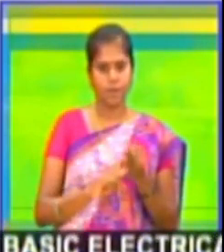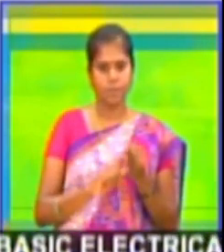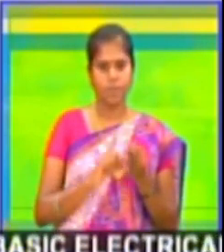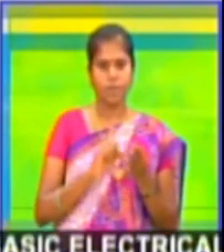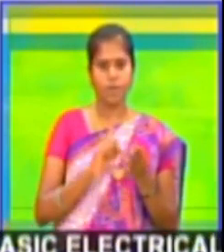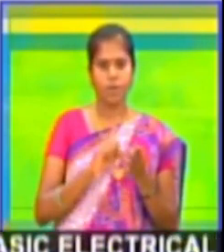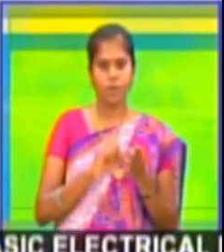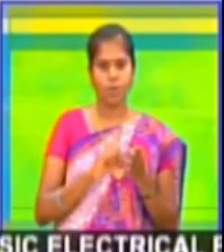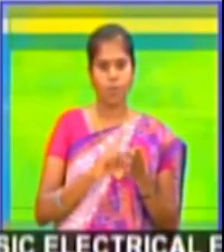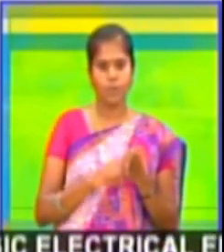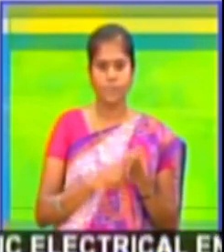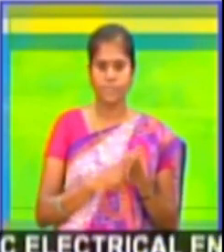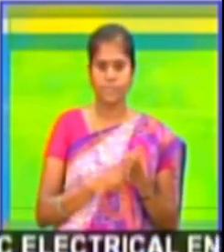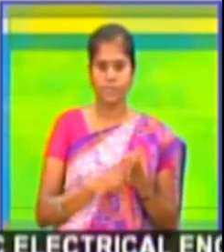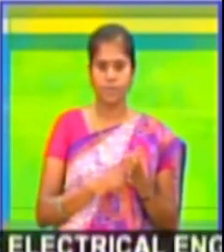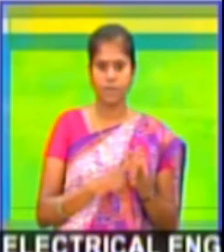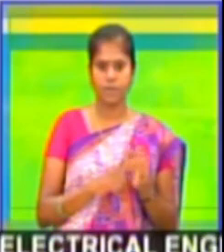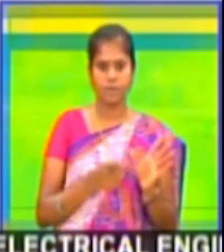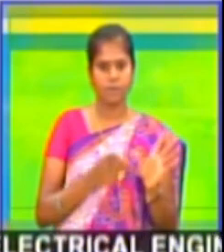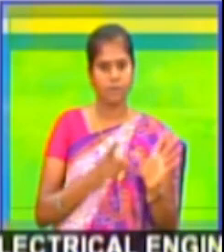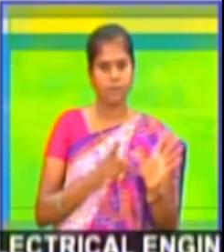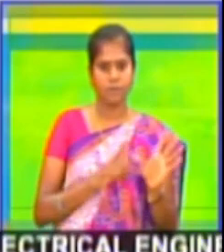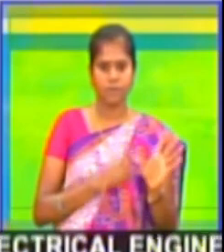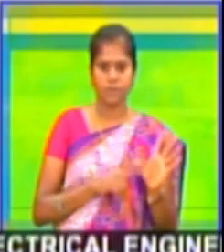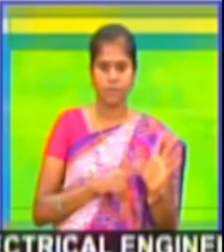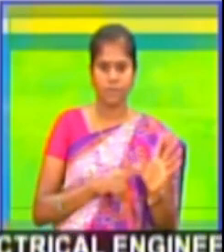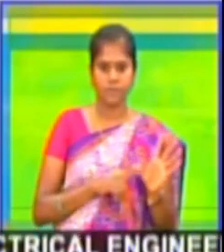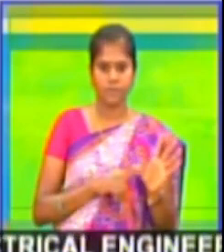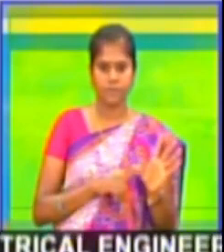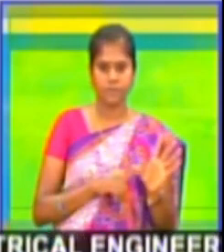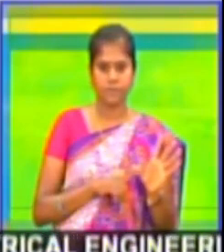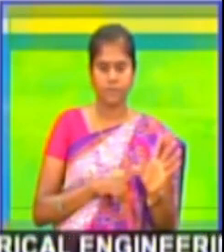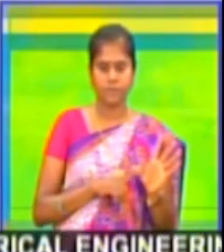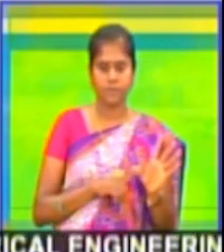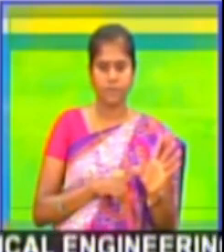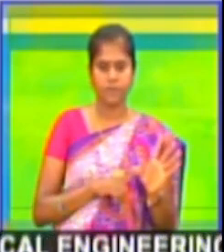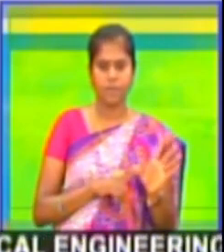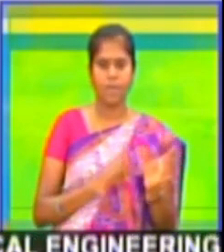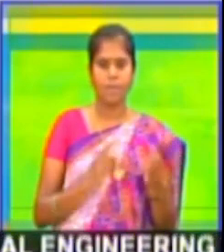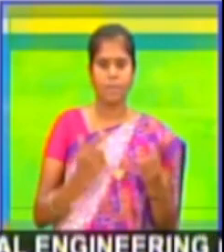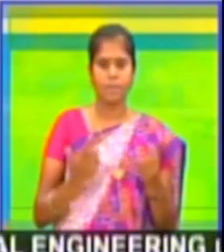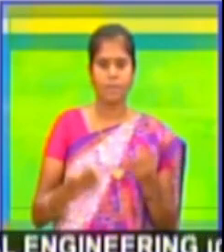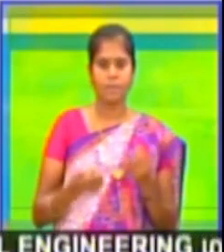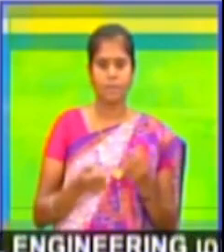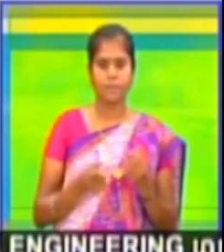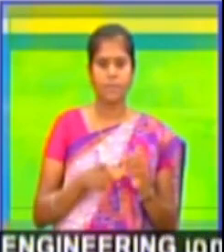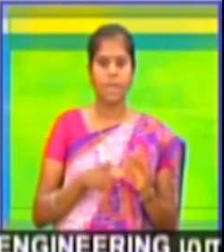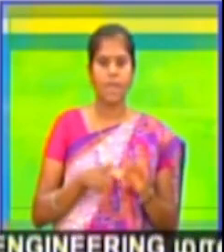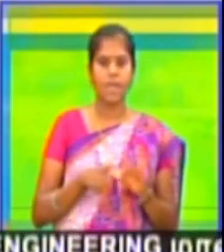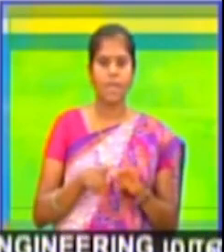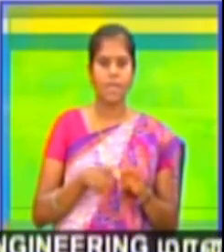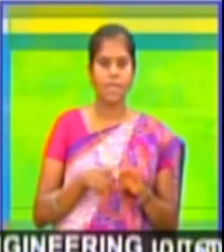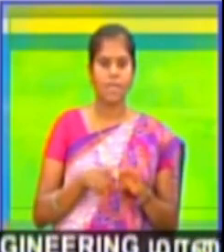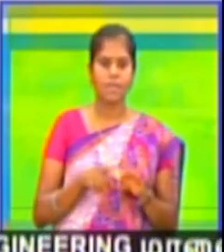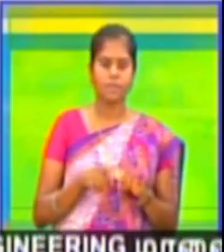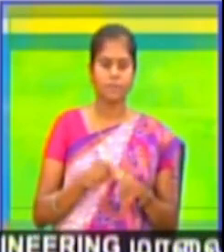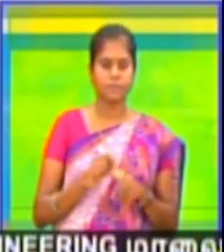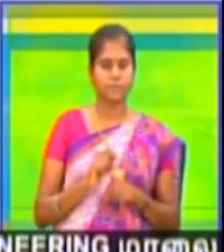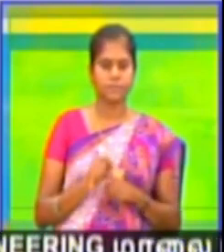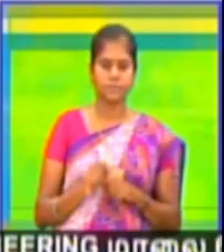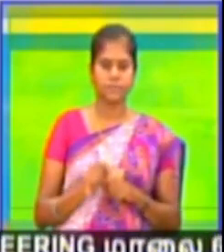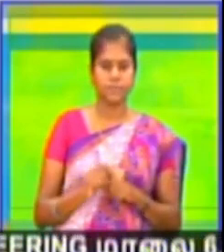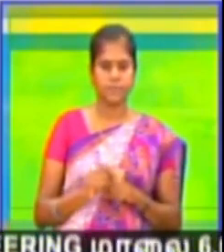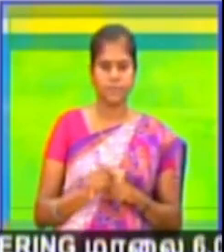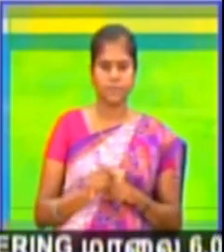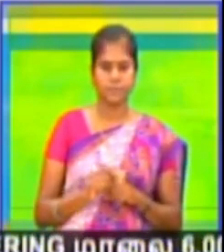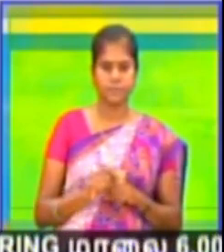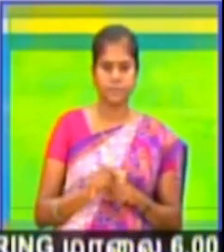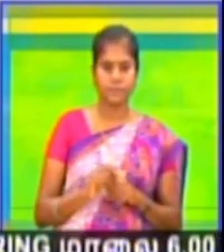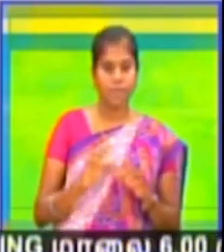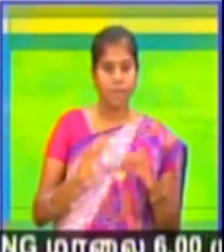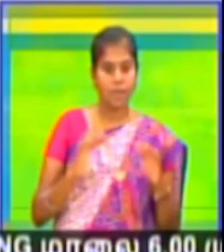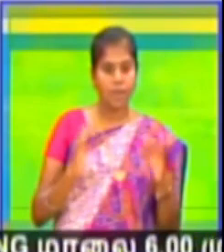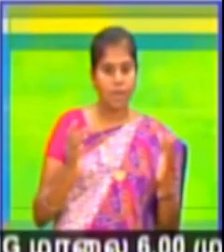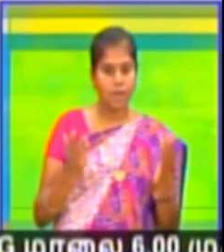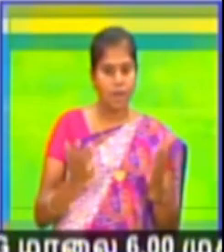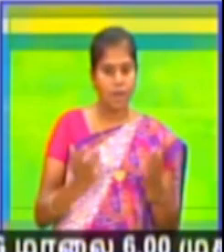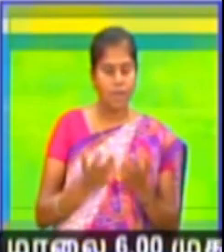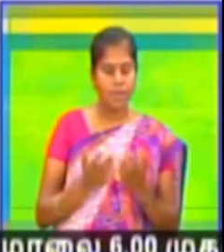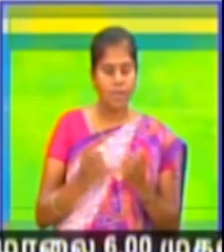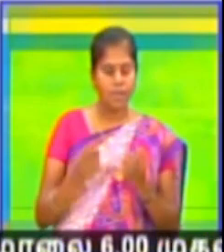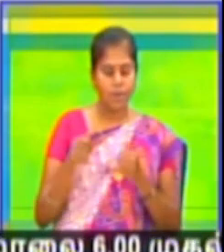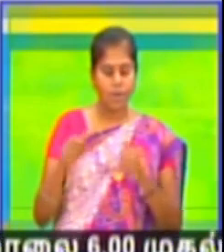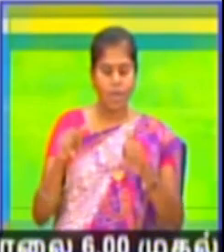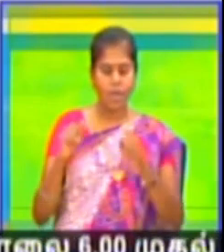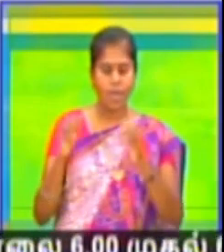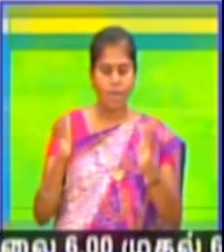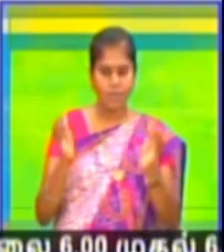பனாமா, கோஸ்டாரிக்கா, எல்சால்வடார் மற்றும் டெலிஸ் ஆகிய நாடுகளை கொண்ட பகுதியை தான்